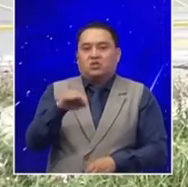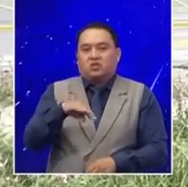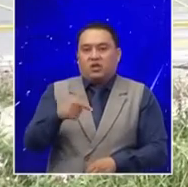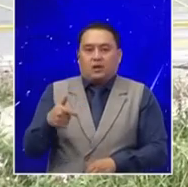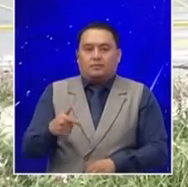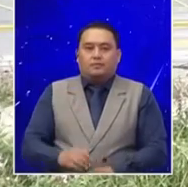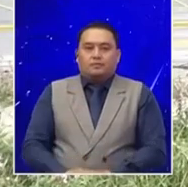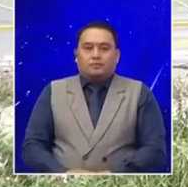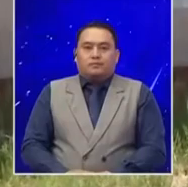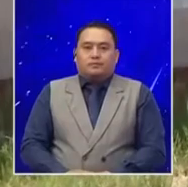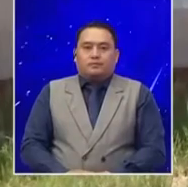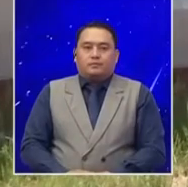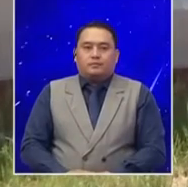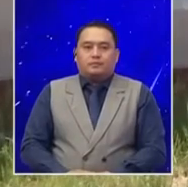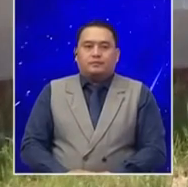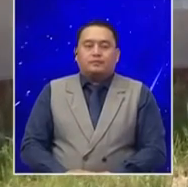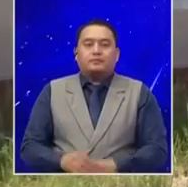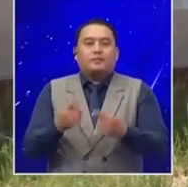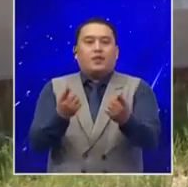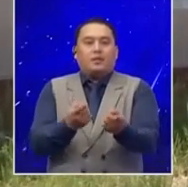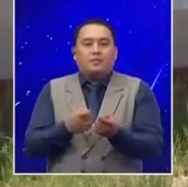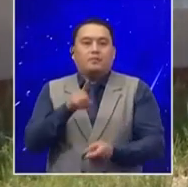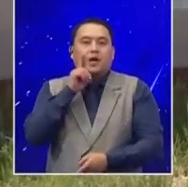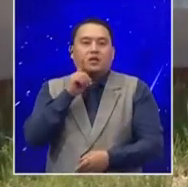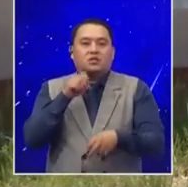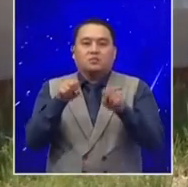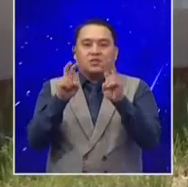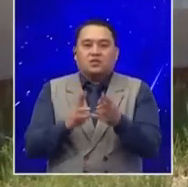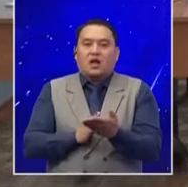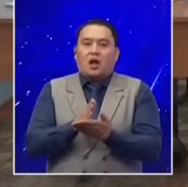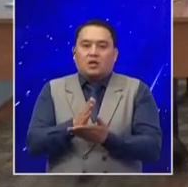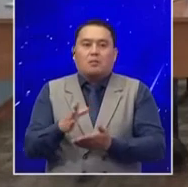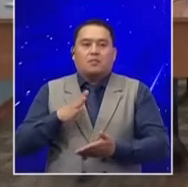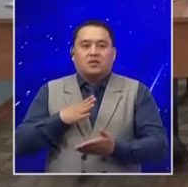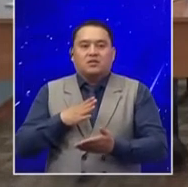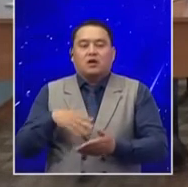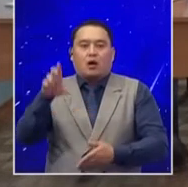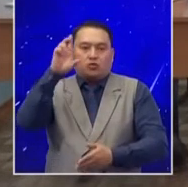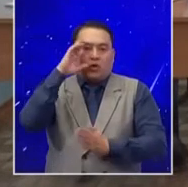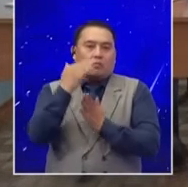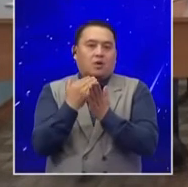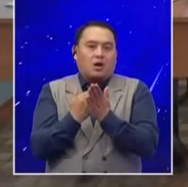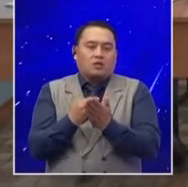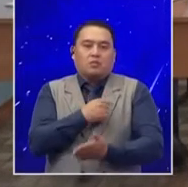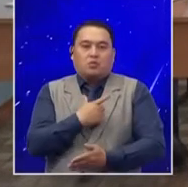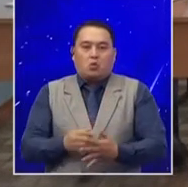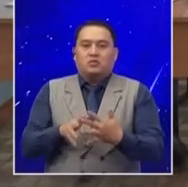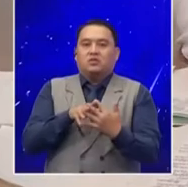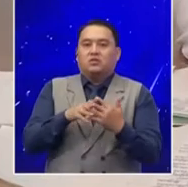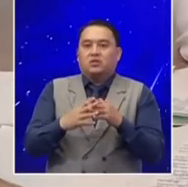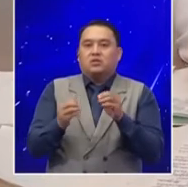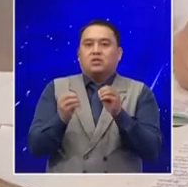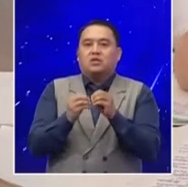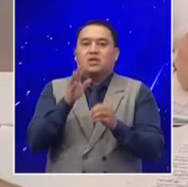тенге. Для привлечения молодых специалистов в сферу образования была разработана госпрограмма с дипломом в село. За 10